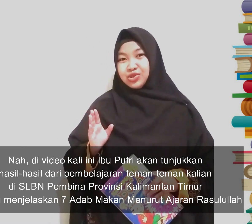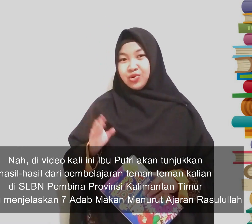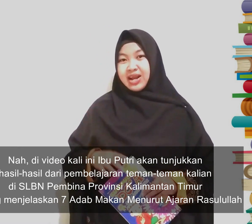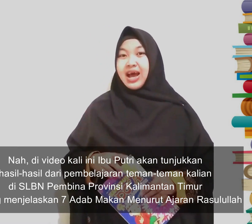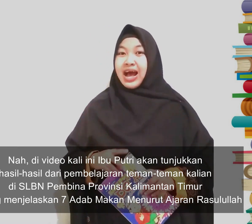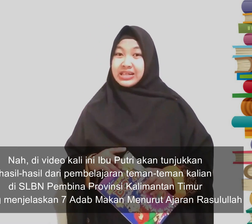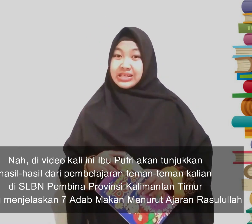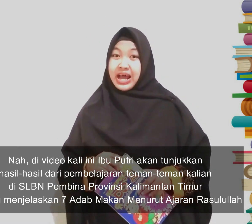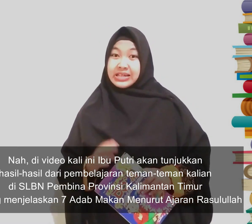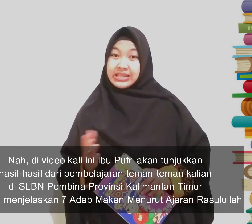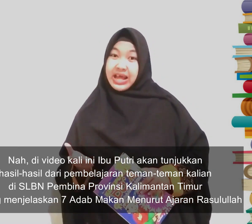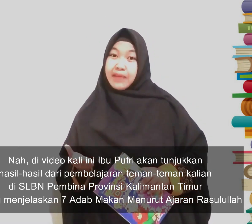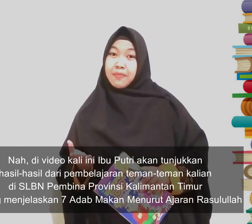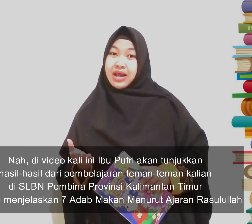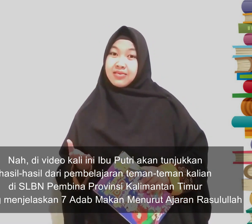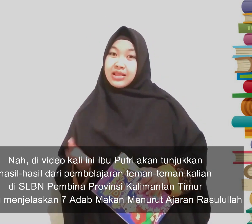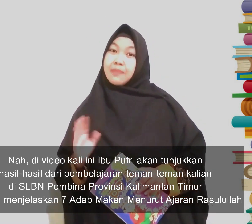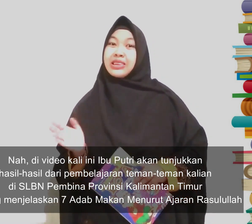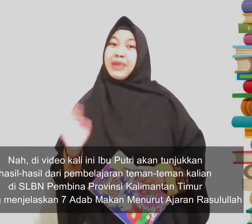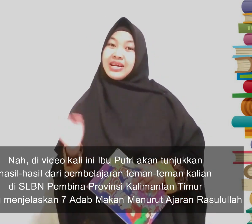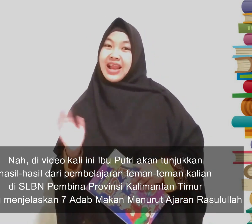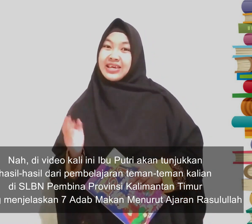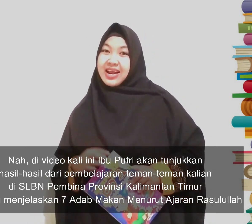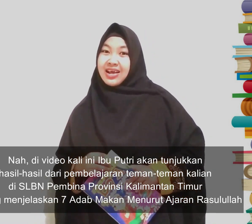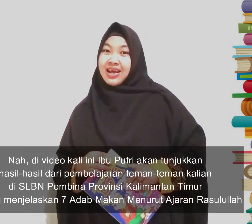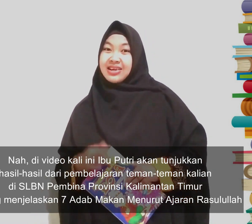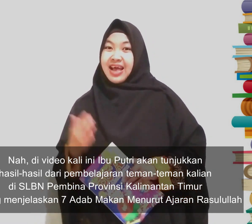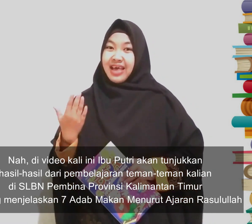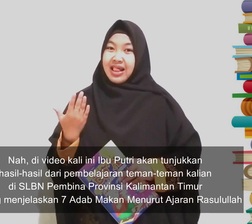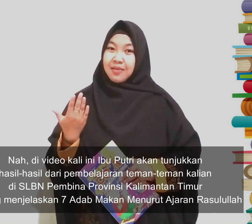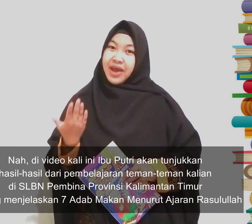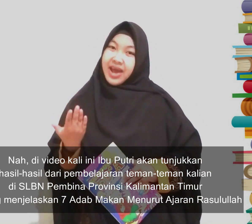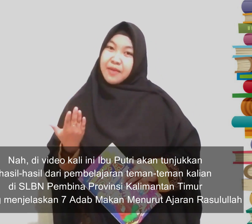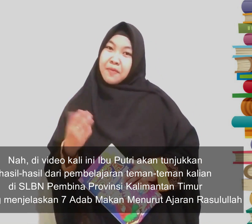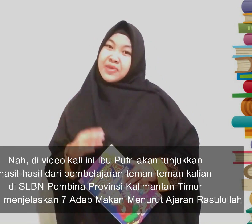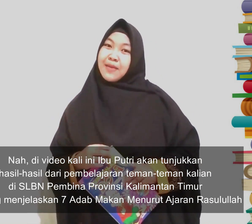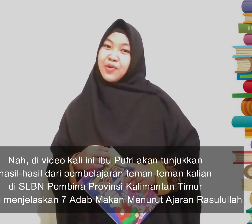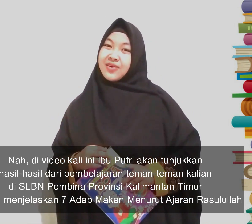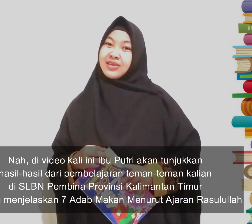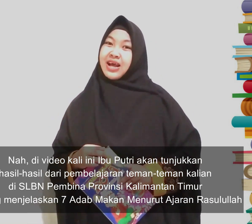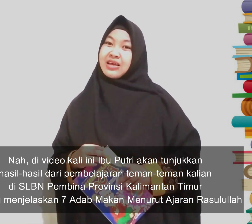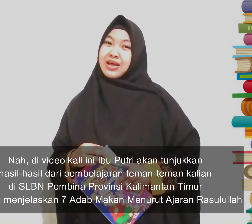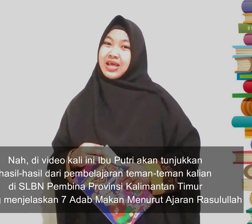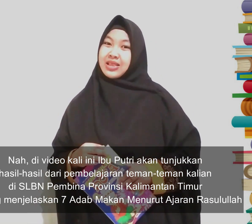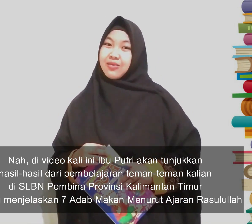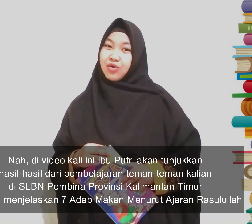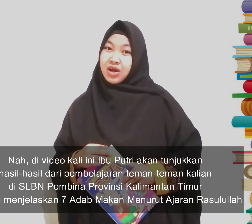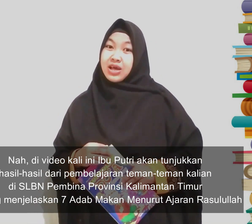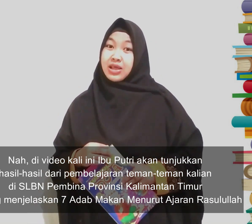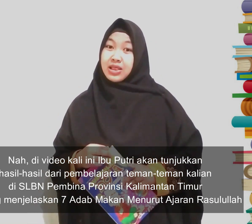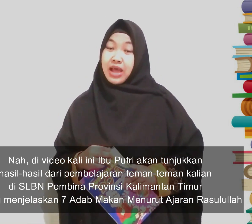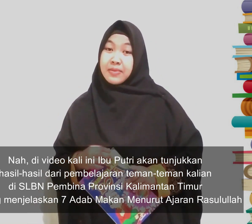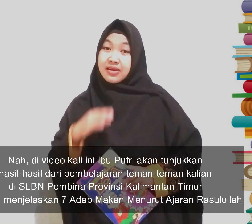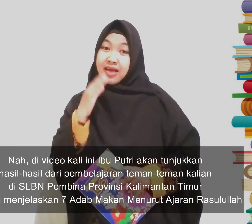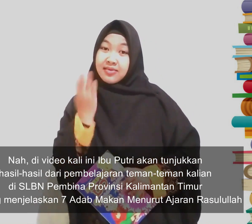Putri akan tunjukkan hasil-hasil dari pembelajaran teman-teman kalian di SLBN Pembina Provinsi Kalimantan